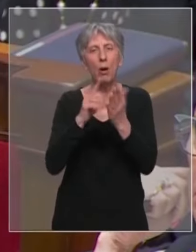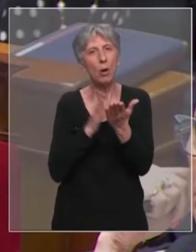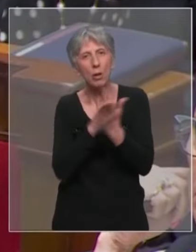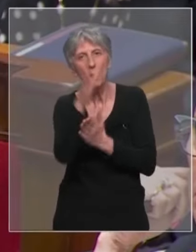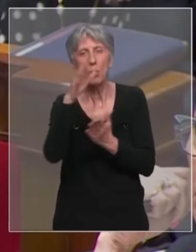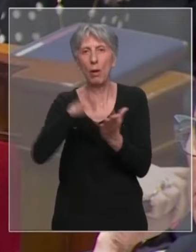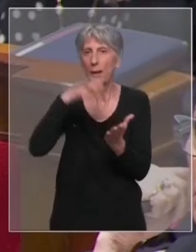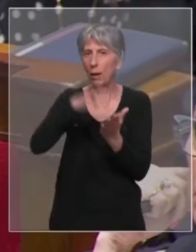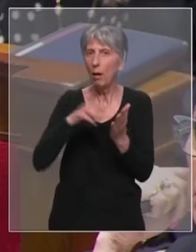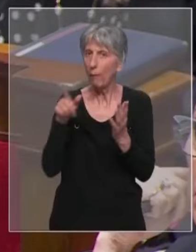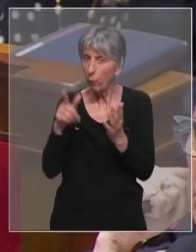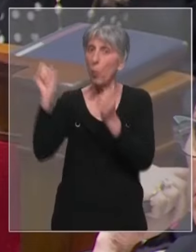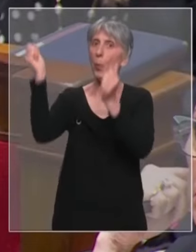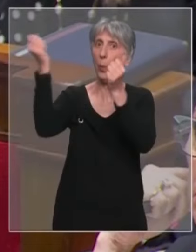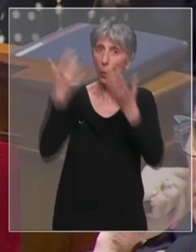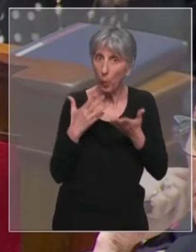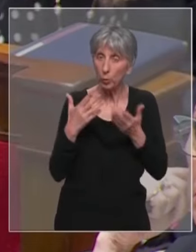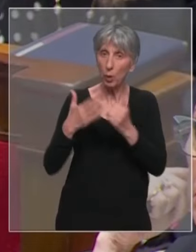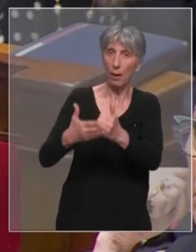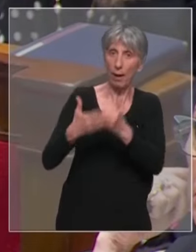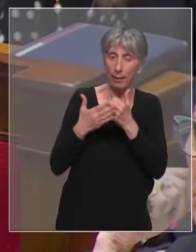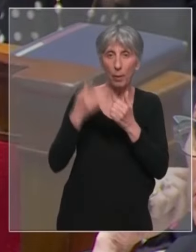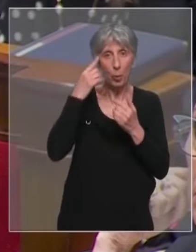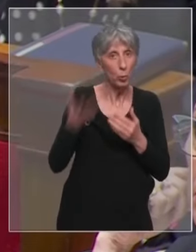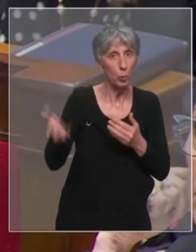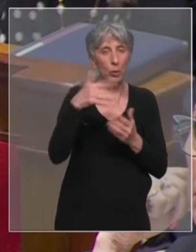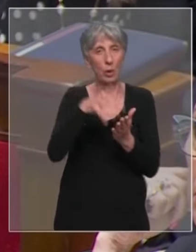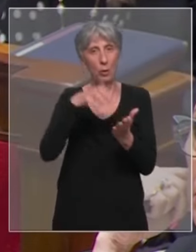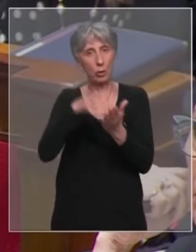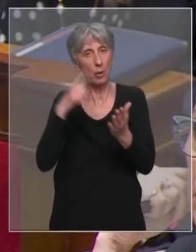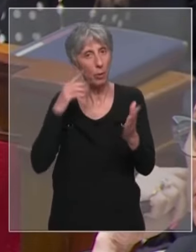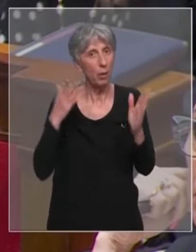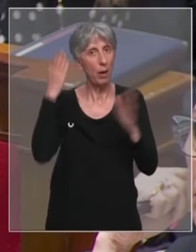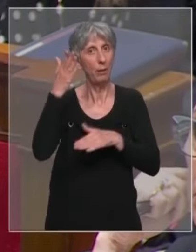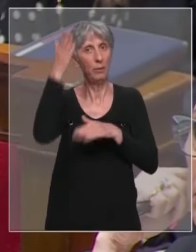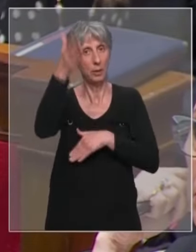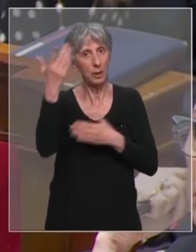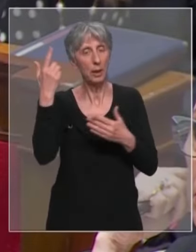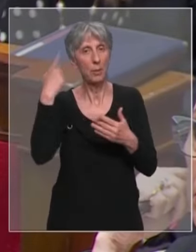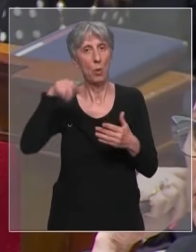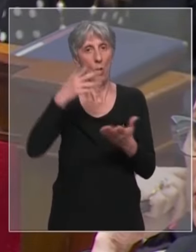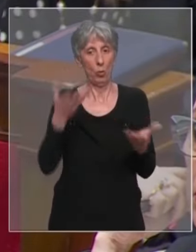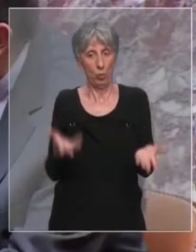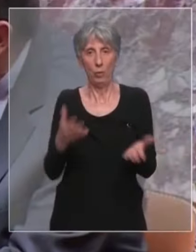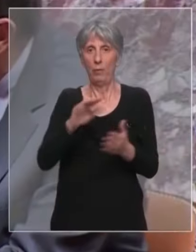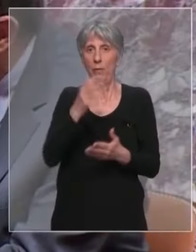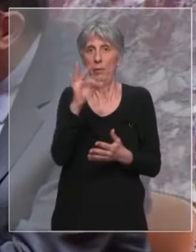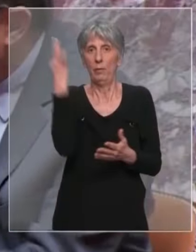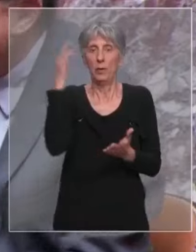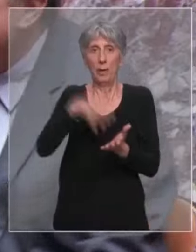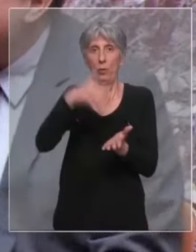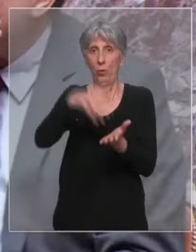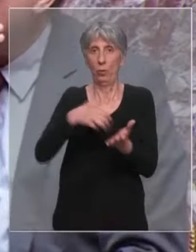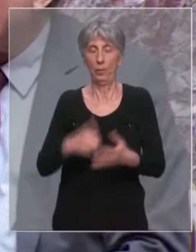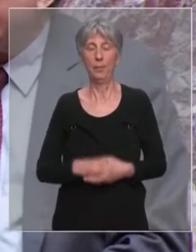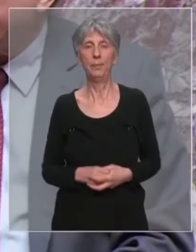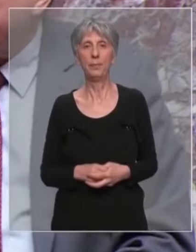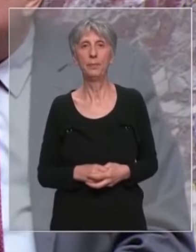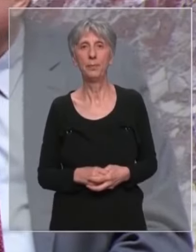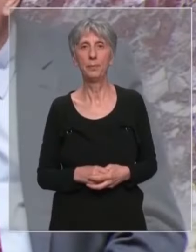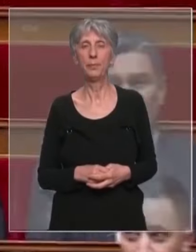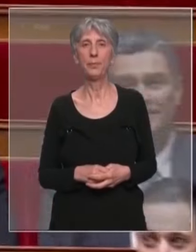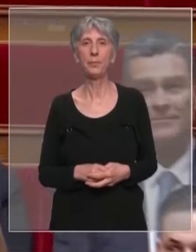soyez force de proposition pour nos agriculteurs, merci, pour leur avenir et pour notre agriculture. Merci, Madame la Ministre. Monsieur